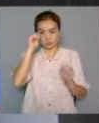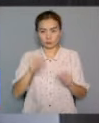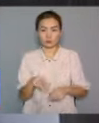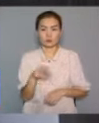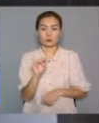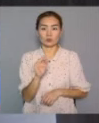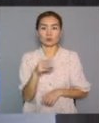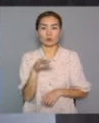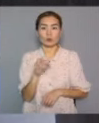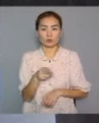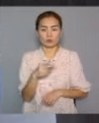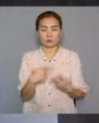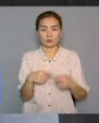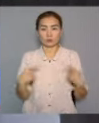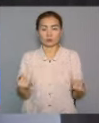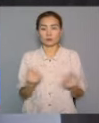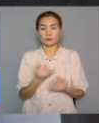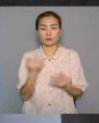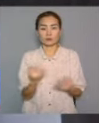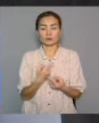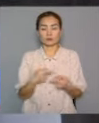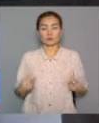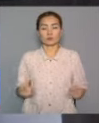түсіреді. Және тағы